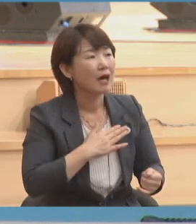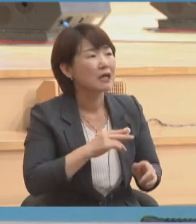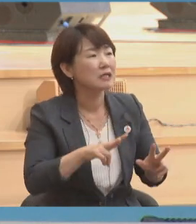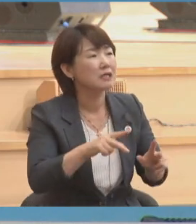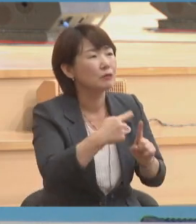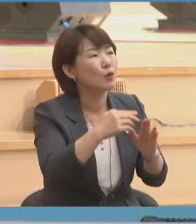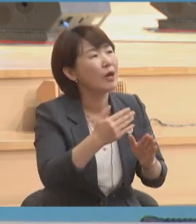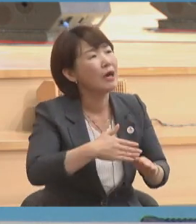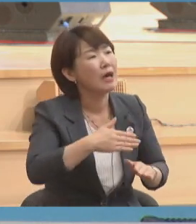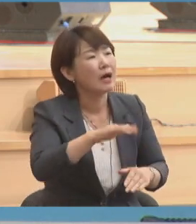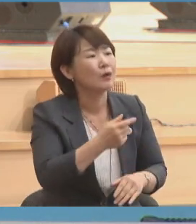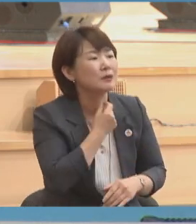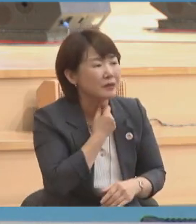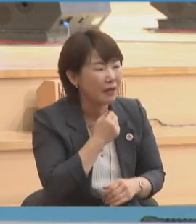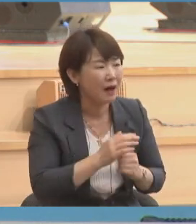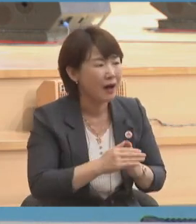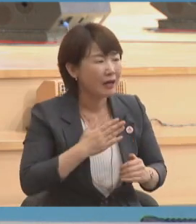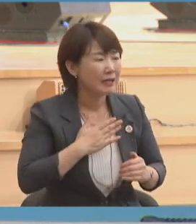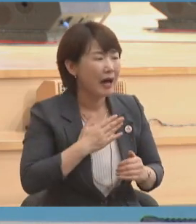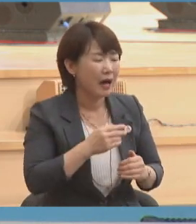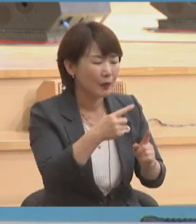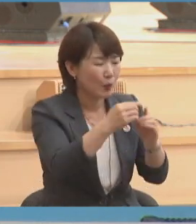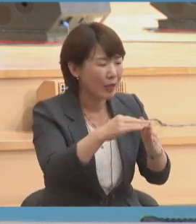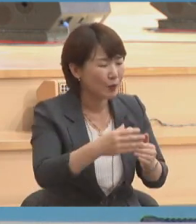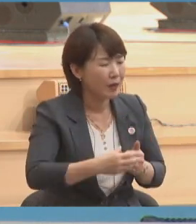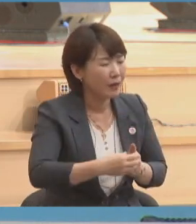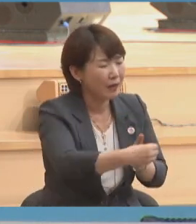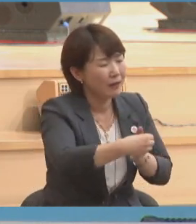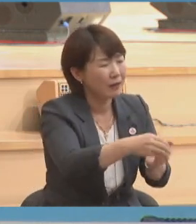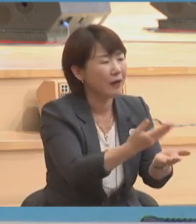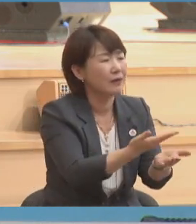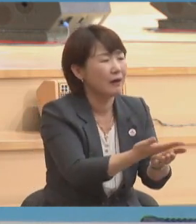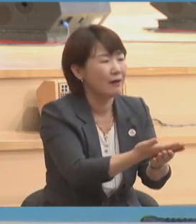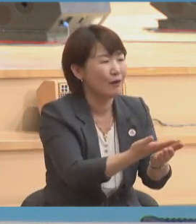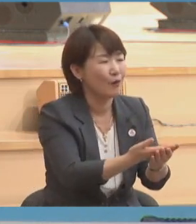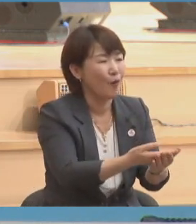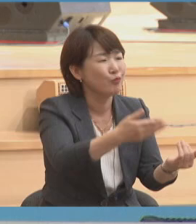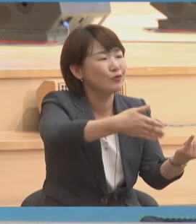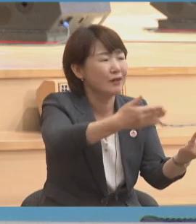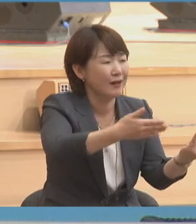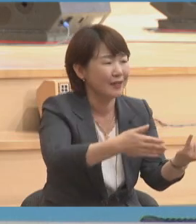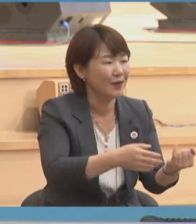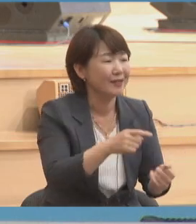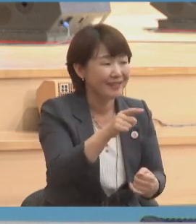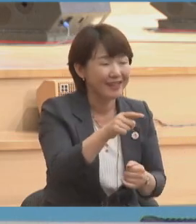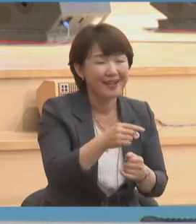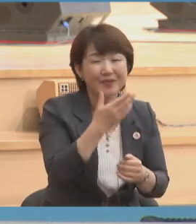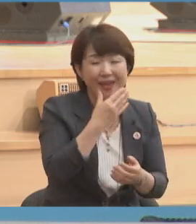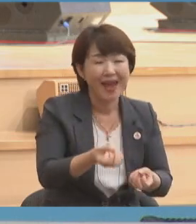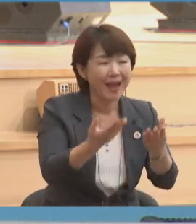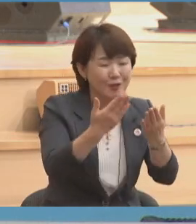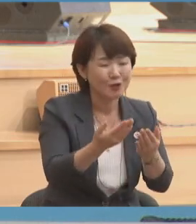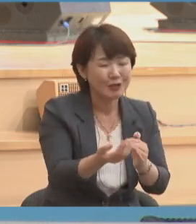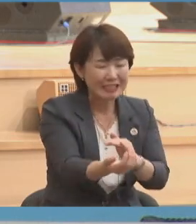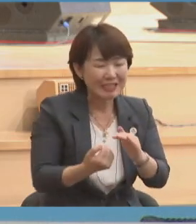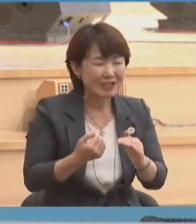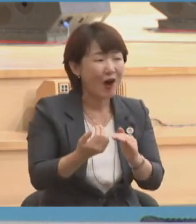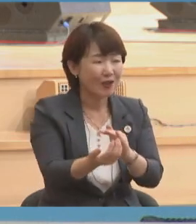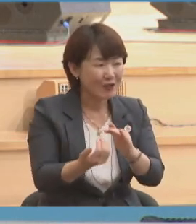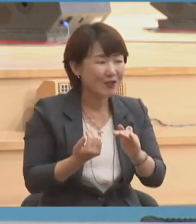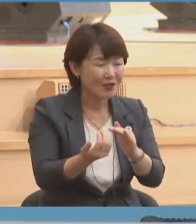가야겠다, 나 좀 교회에 데려가 주라고. 그게 바로 행축 바로